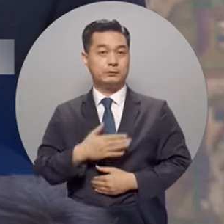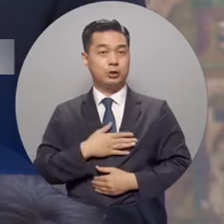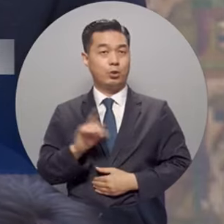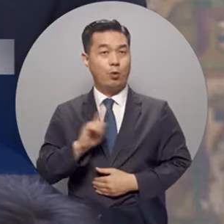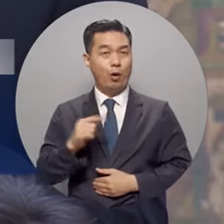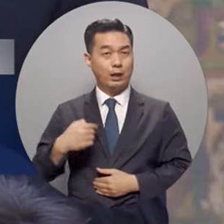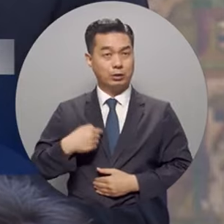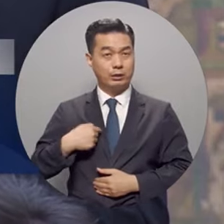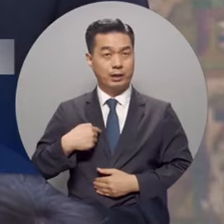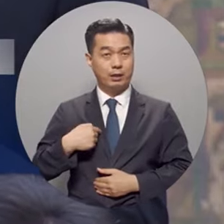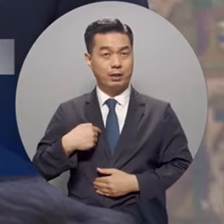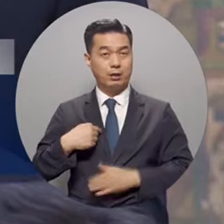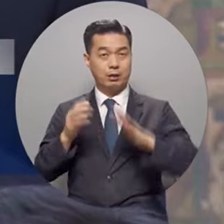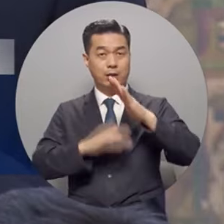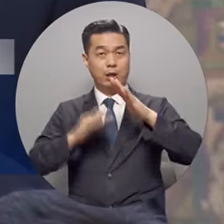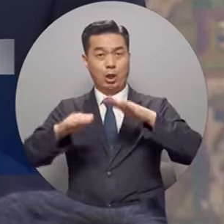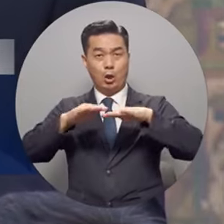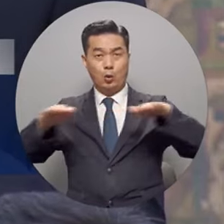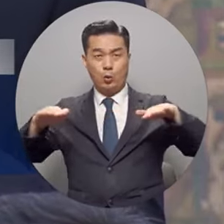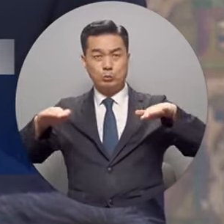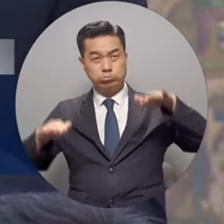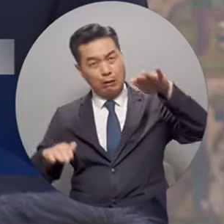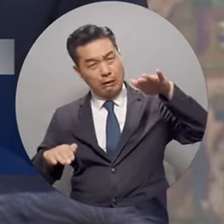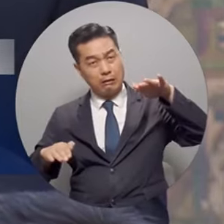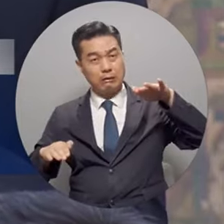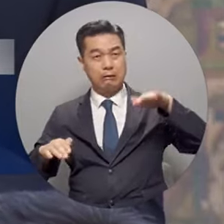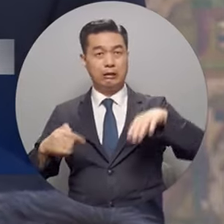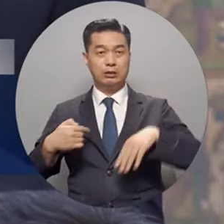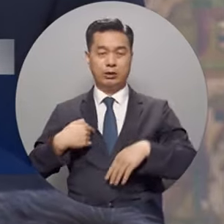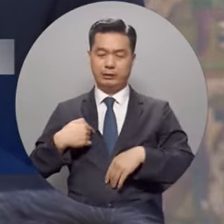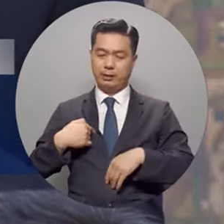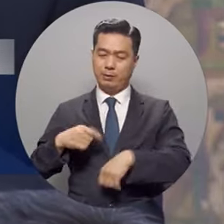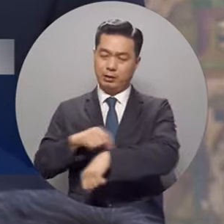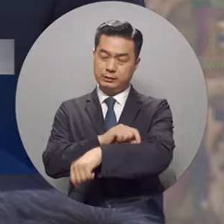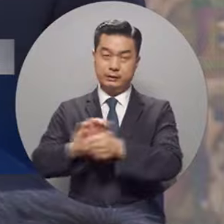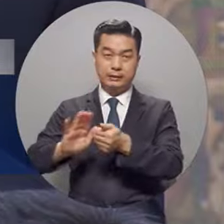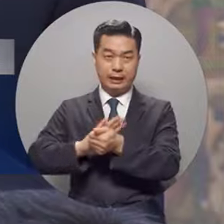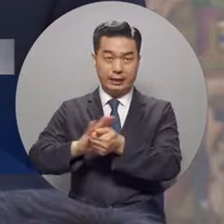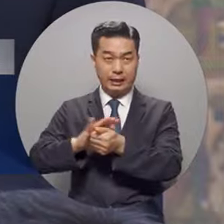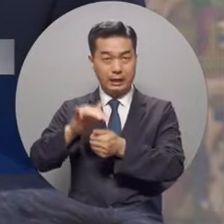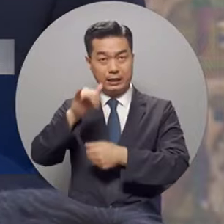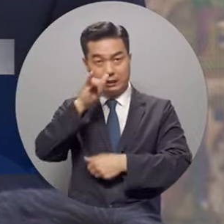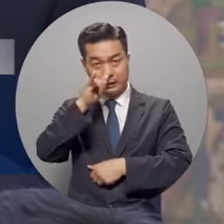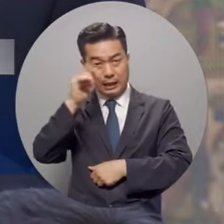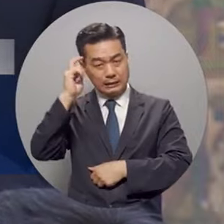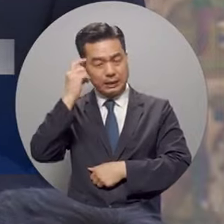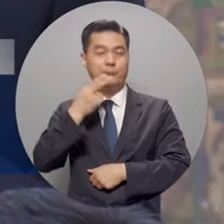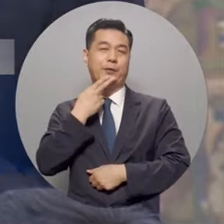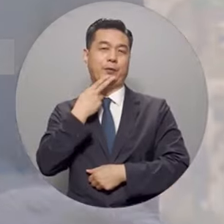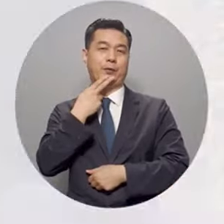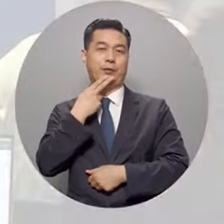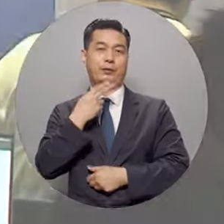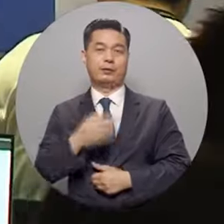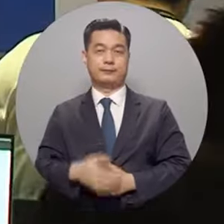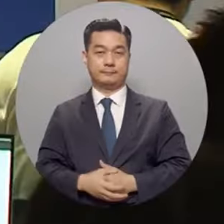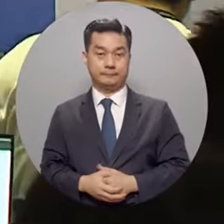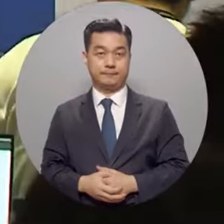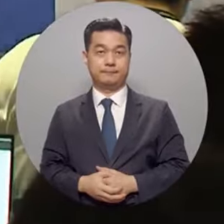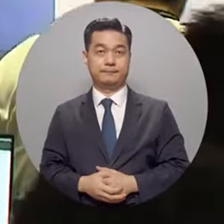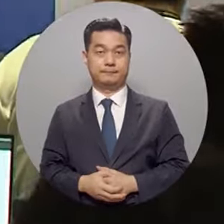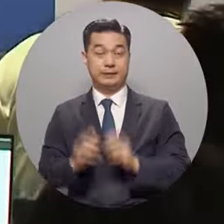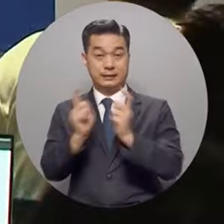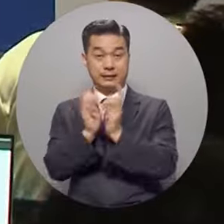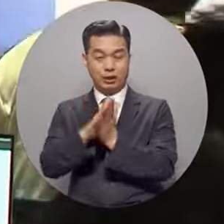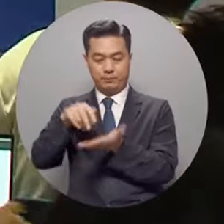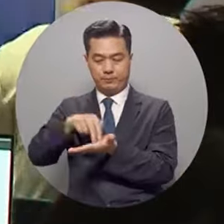저한테 불공정하다거나 아니면은 특혜가 있다거나라고 생각하지는 않고. 직접